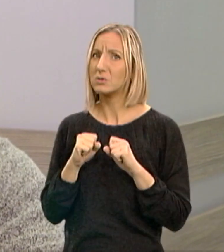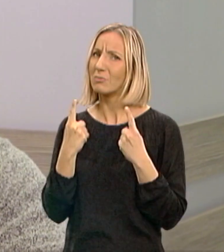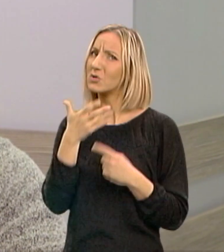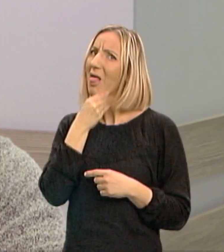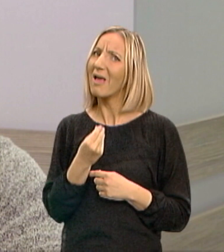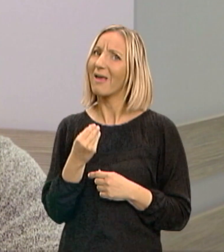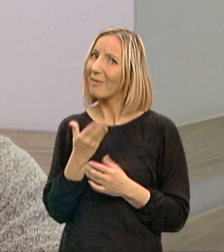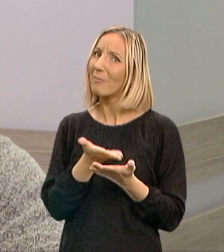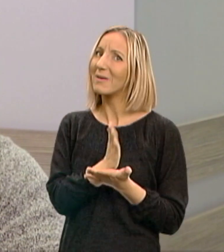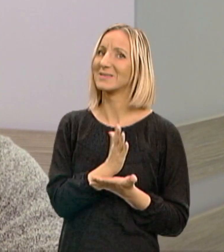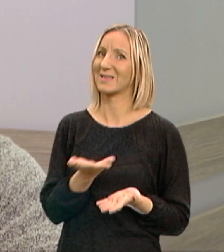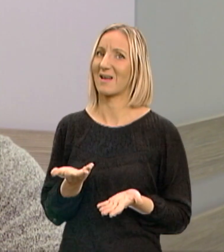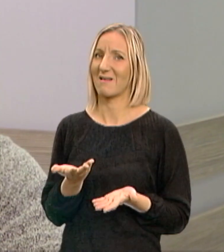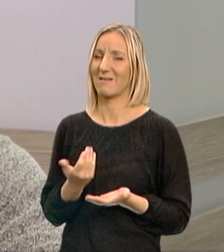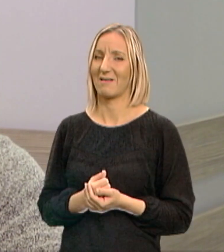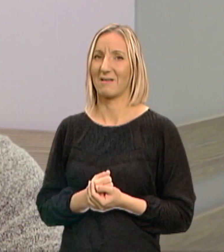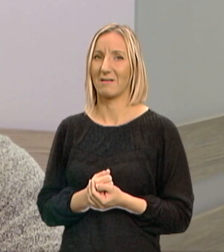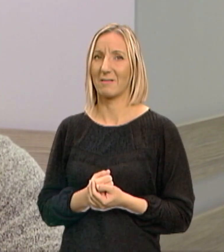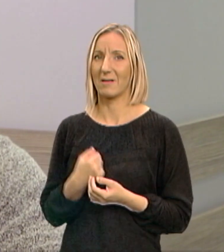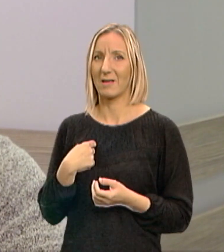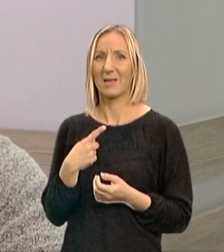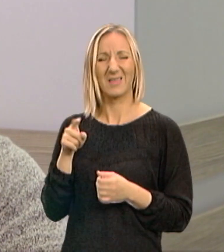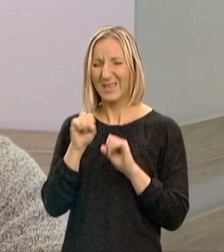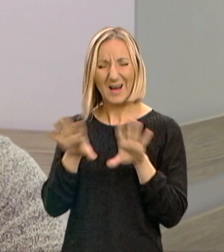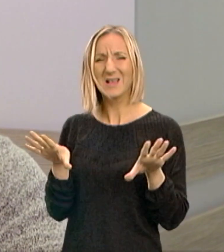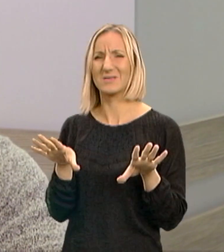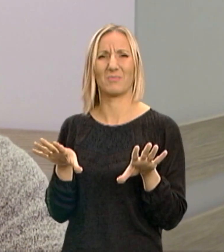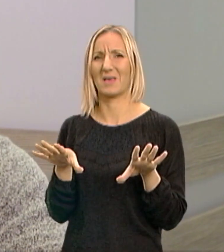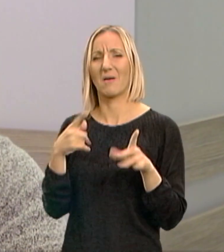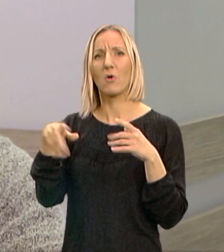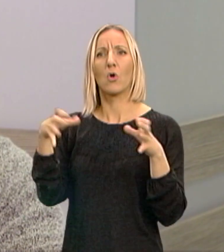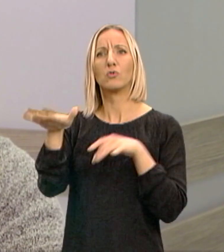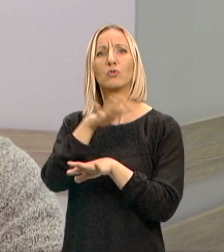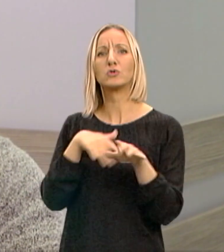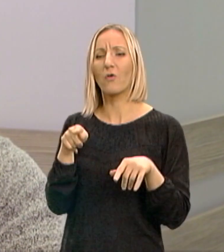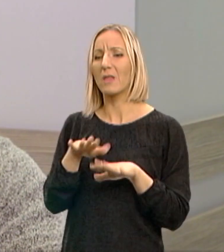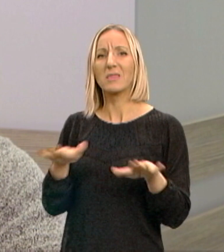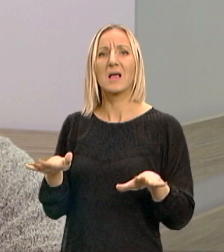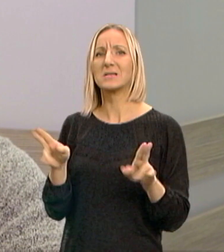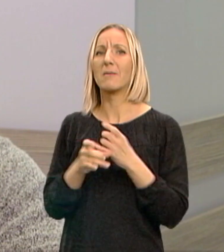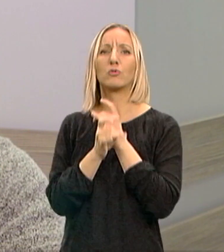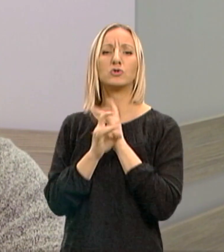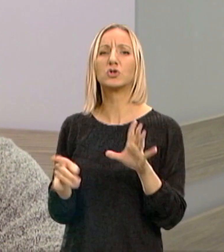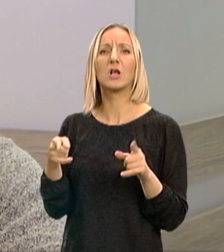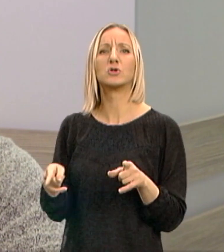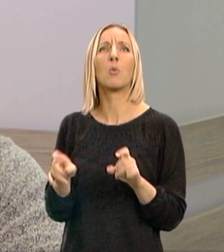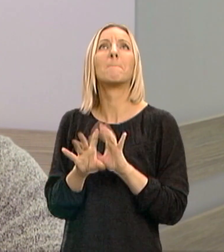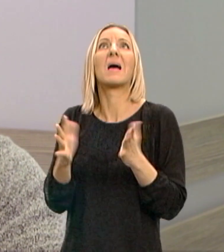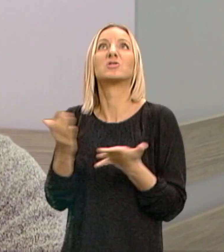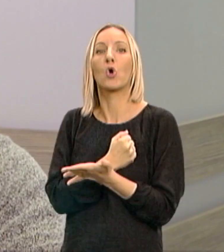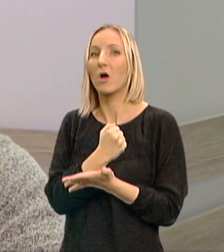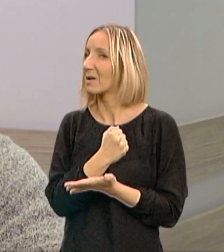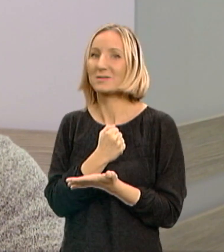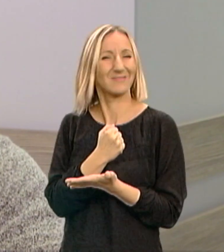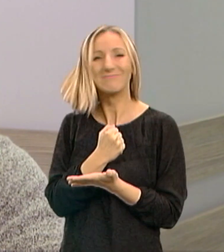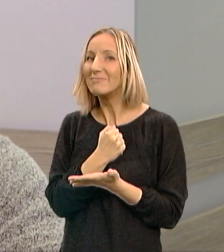strane. I nekako da razbijemo tu famu uopšte u društvu da oni ništa ne mogu, da su oni potpuno beskorisni, već da oni